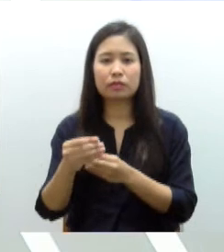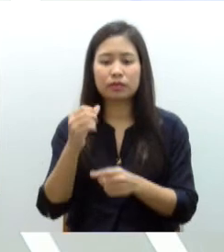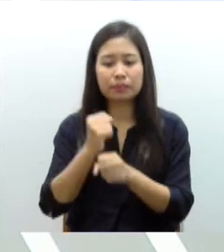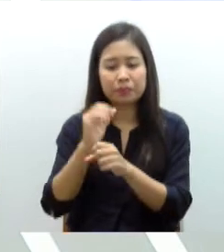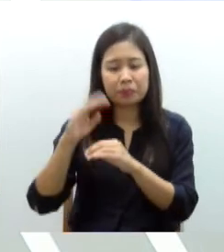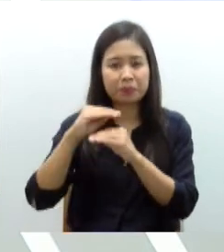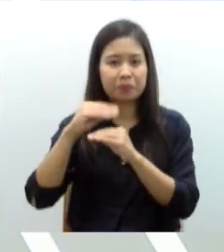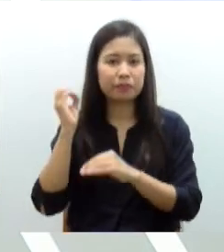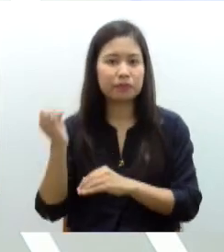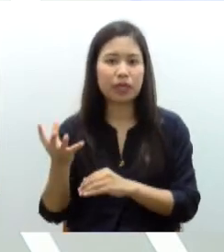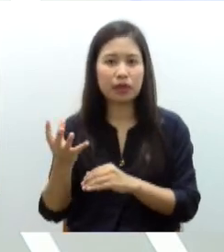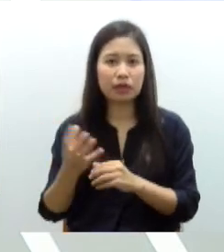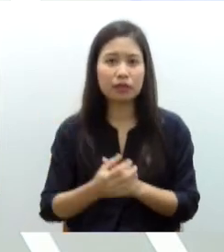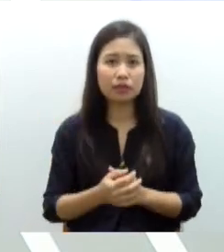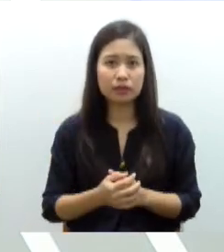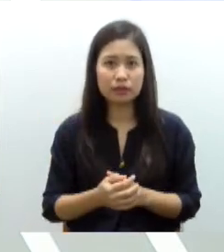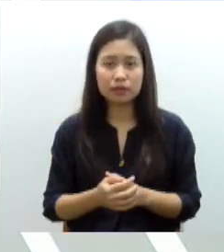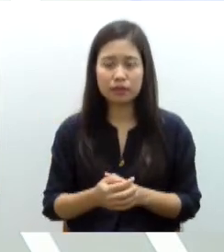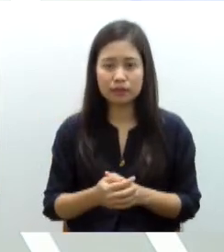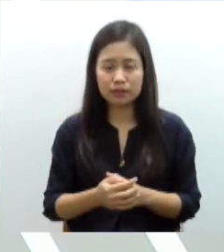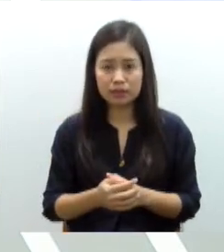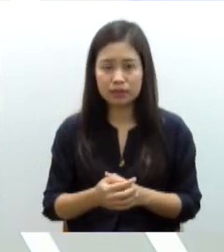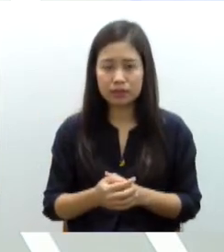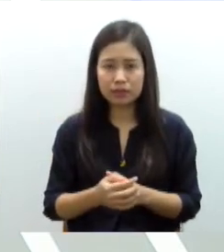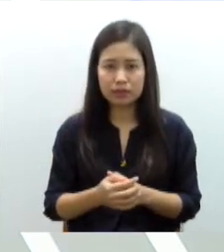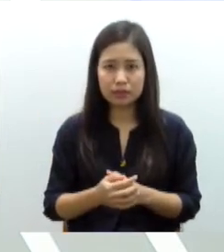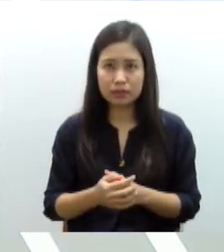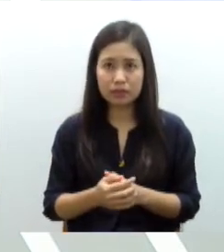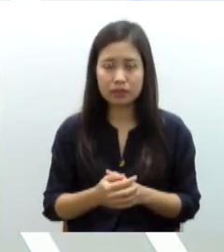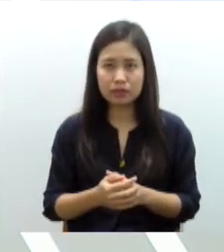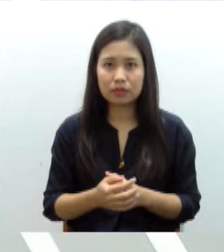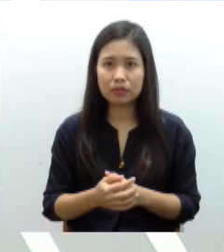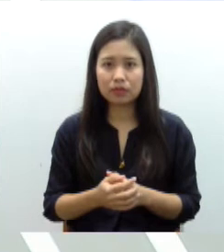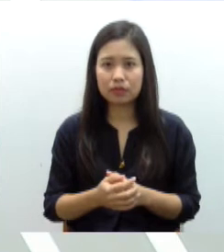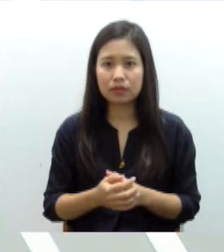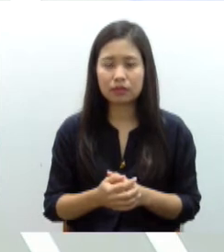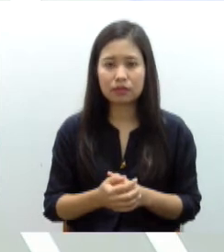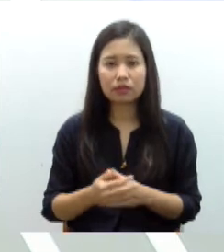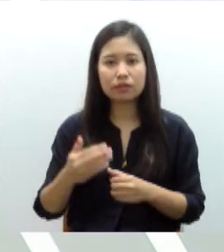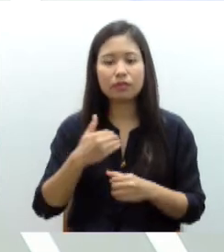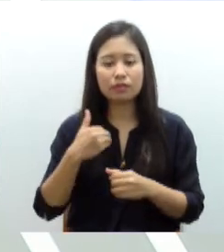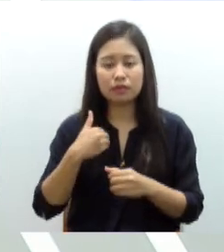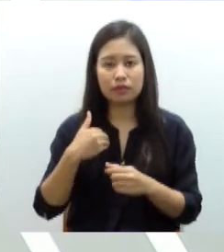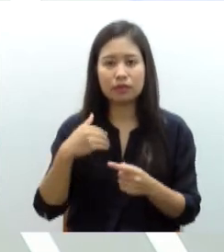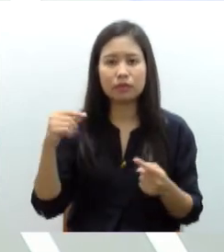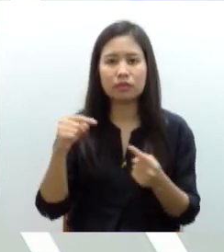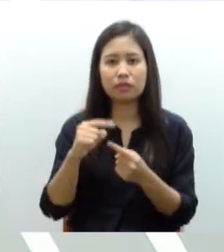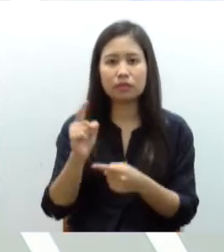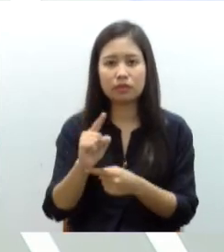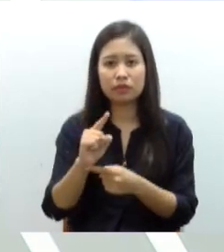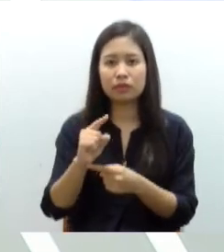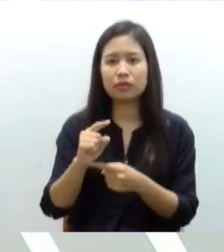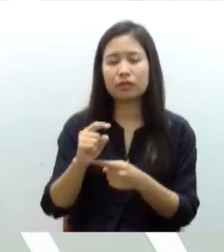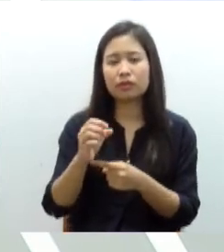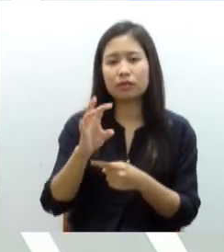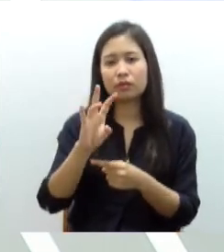ครับทั้งหมดก็100คะแนนนะครับส่วนของ IT ก็40คะแนนมีอยู่43